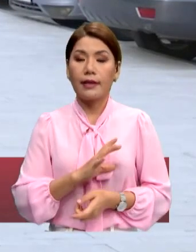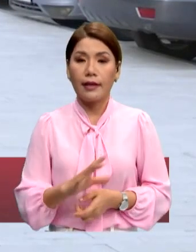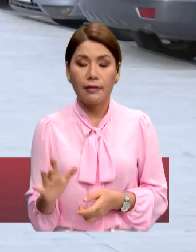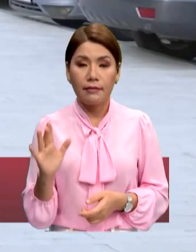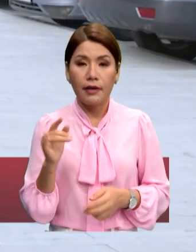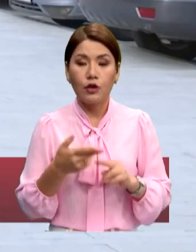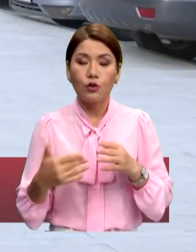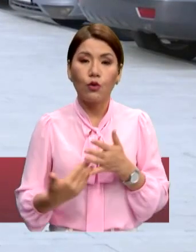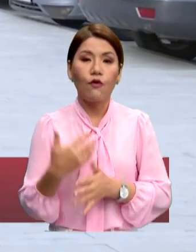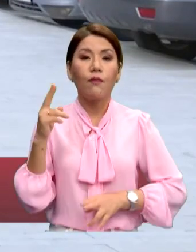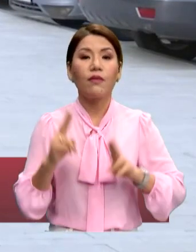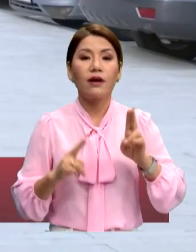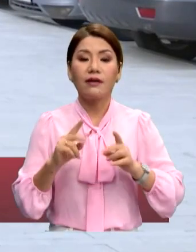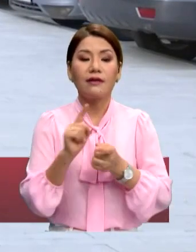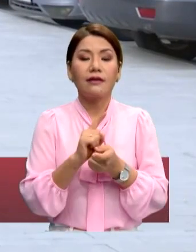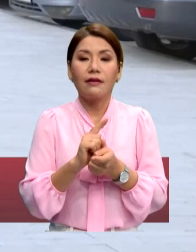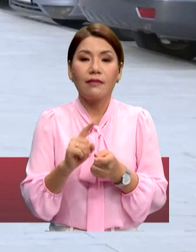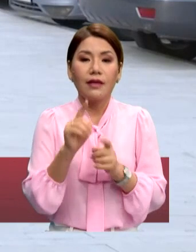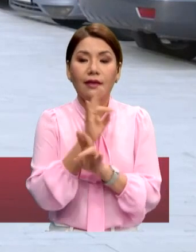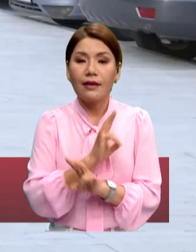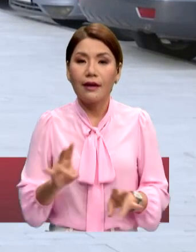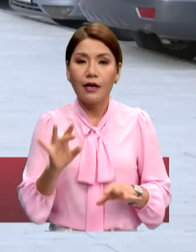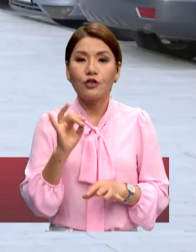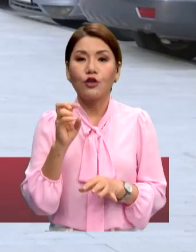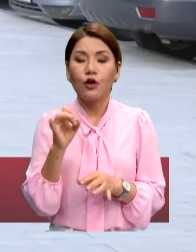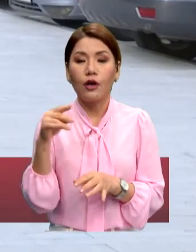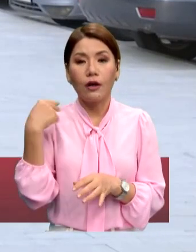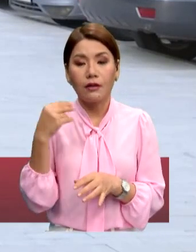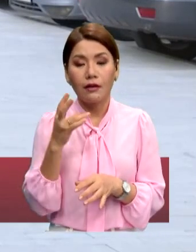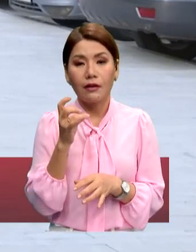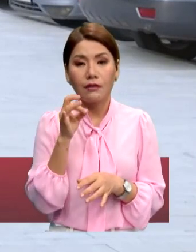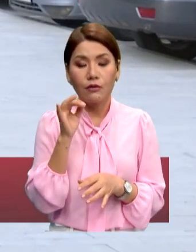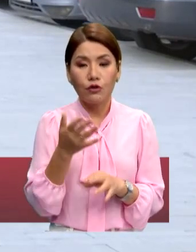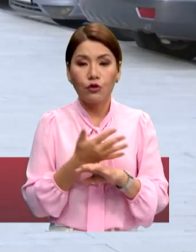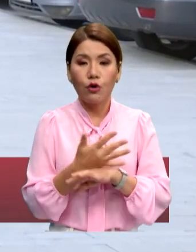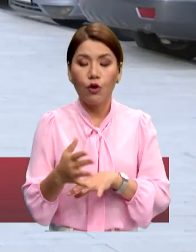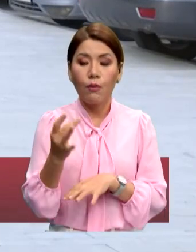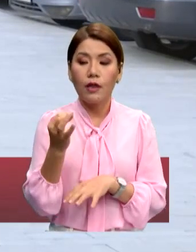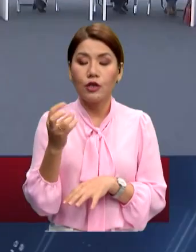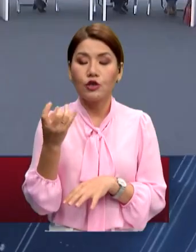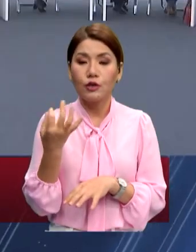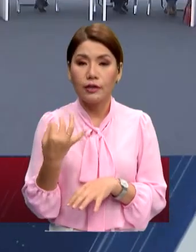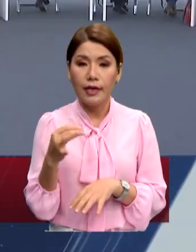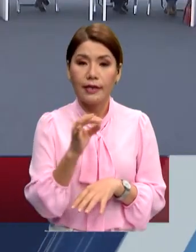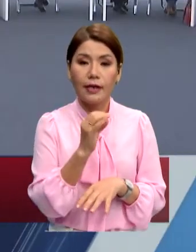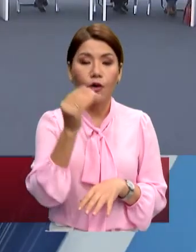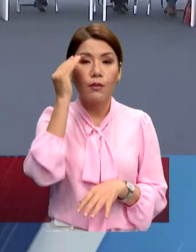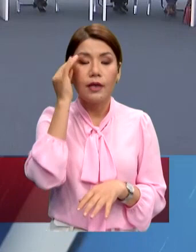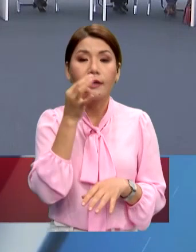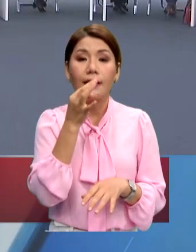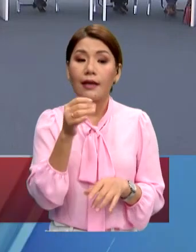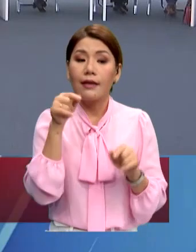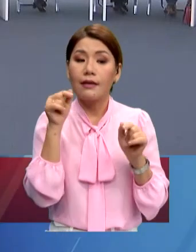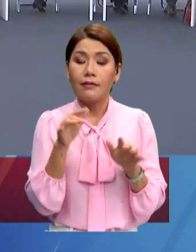случае, новые правила никак не изменят сроки президентства Касым-Жомарта Токаева, заверяет политолог Жолдоза Искакова. По ее мнению,